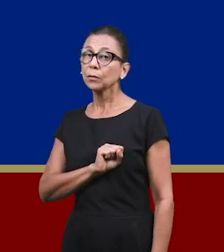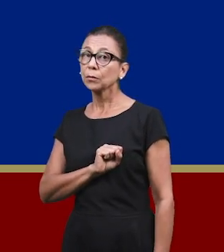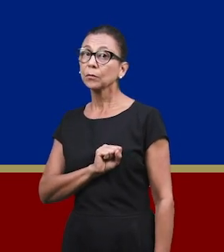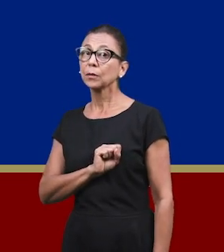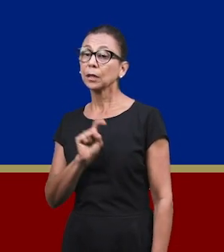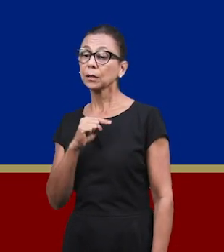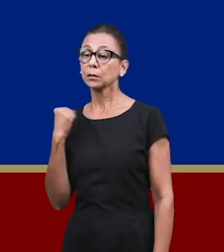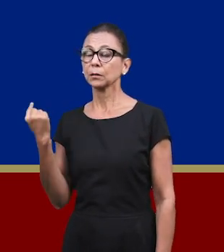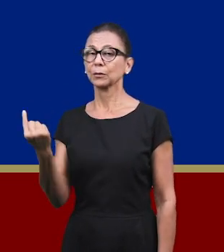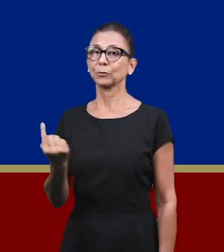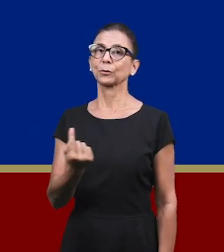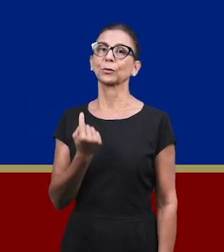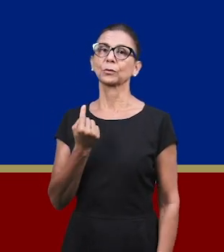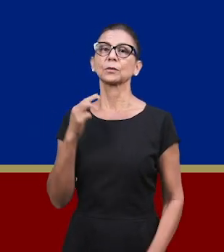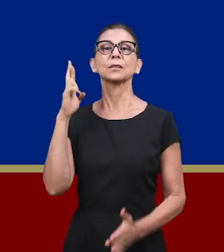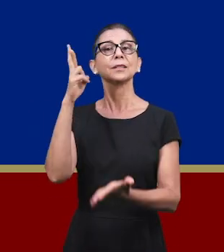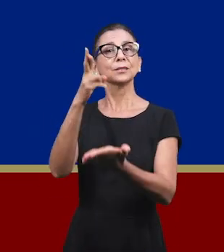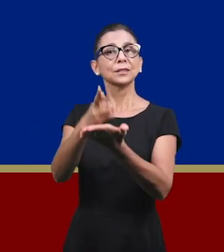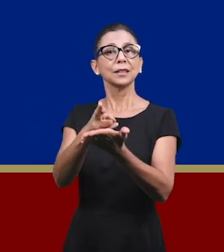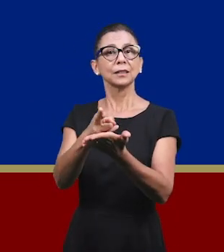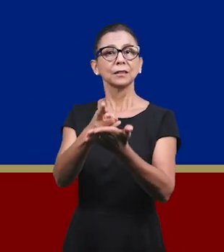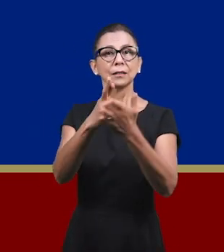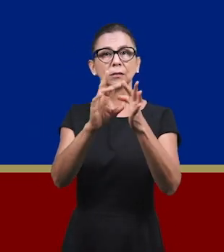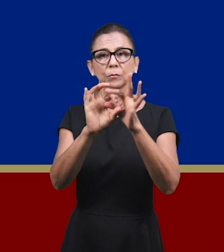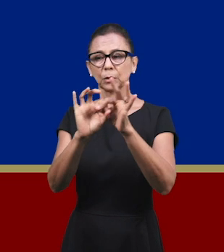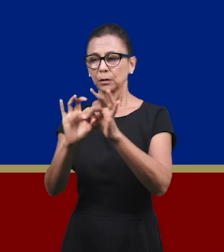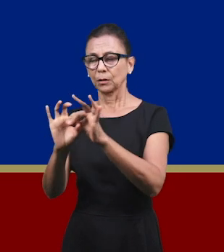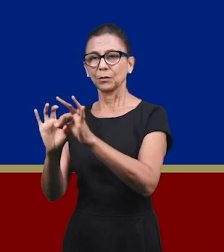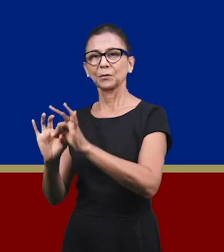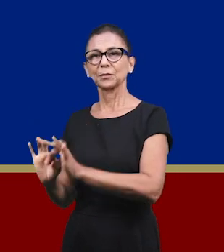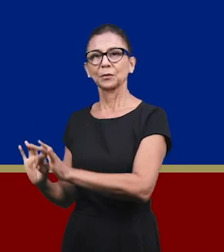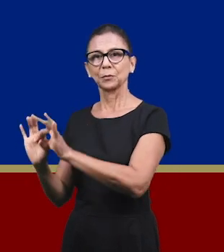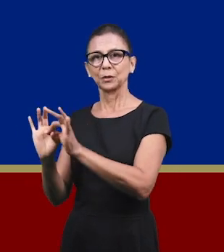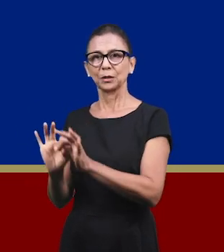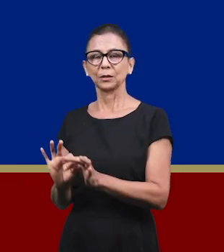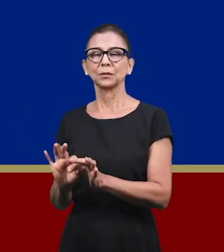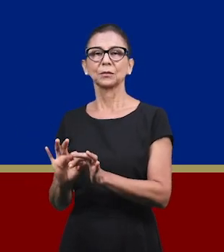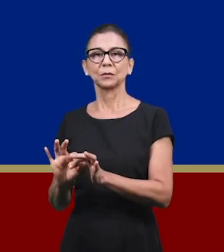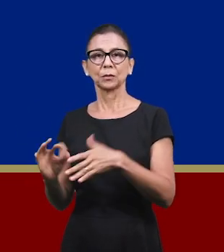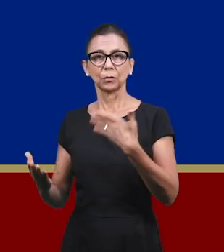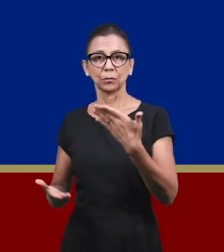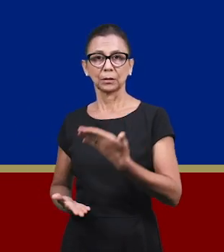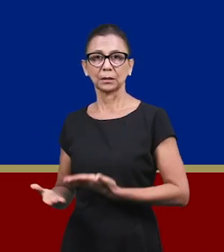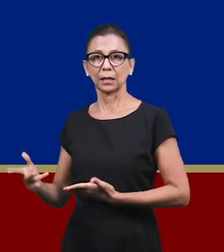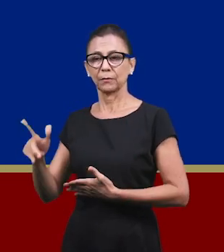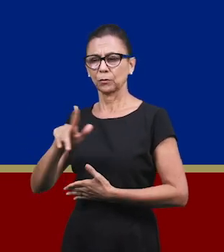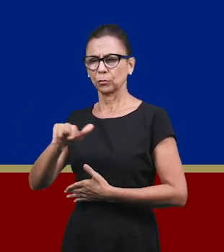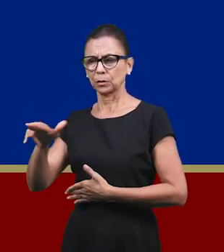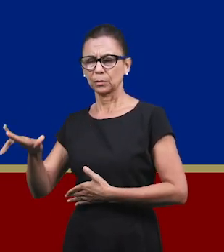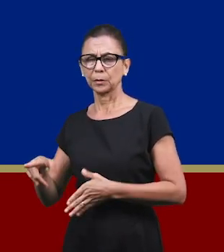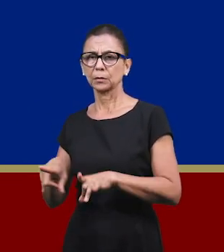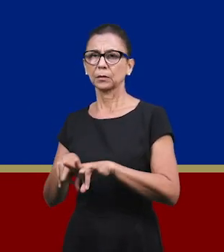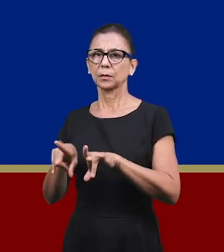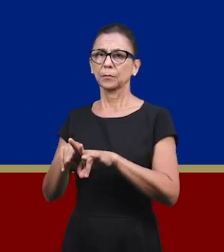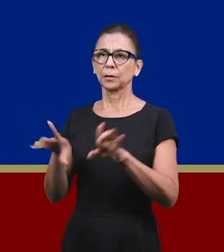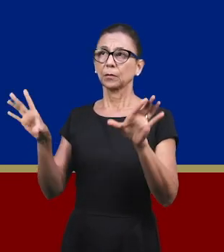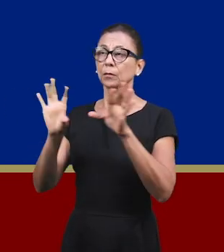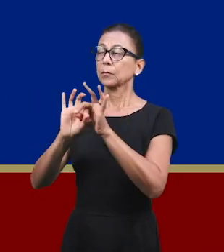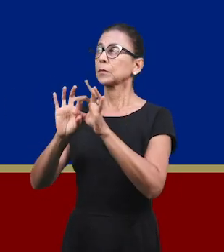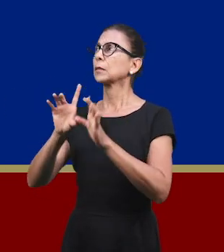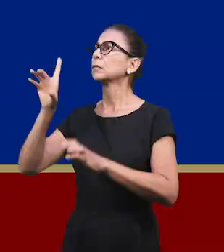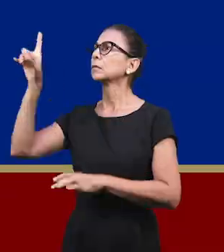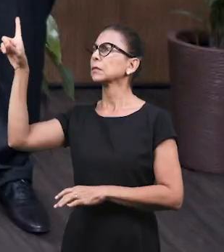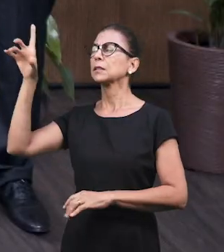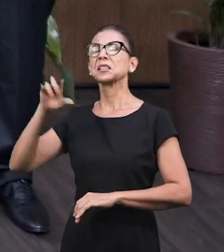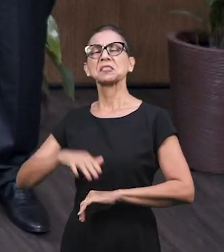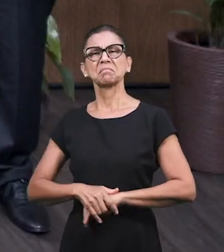son frère, ainsi comme Jésus nous a aimés. Comme résultat, nous avons communion avec